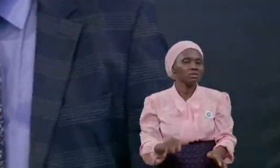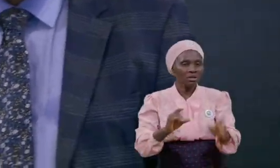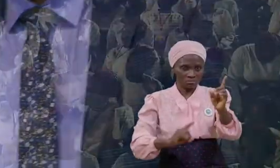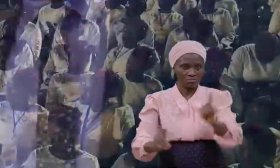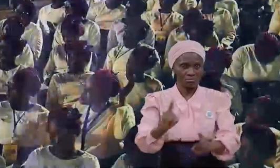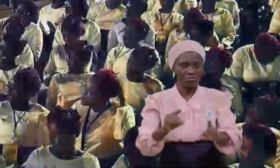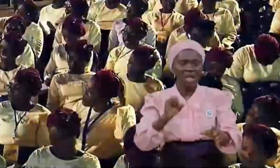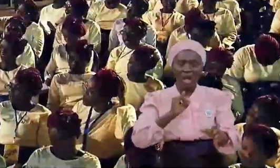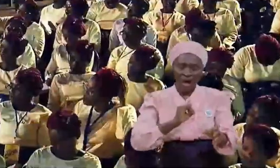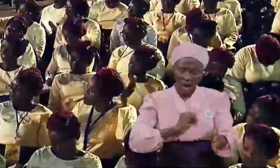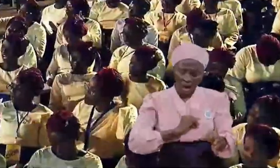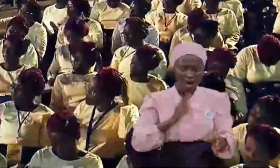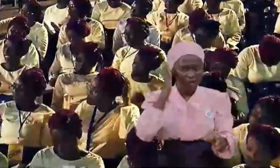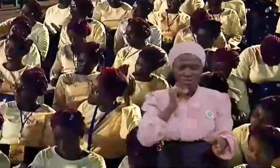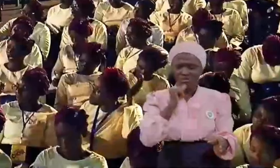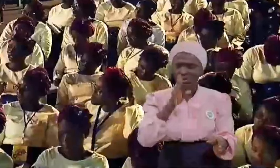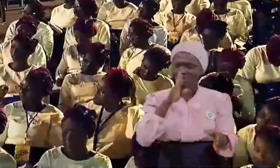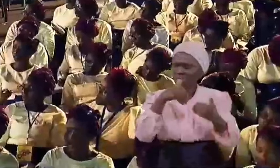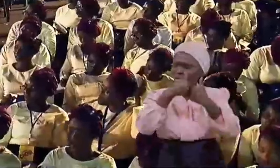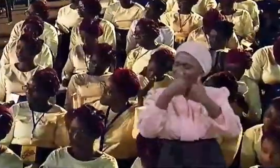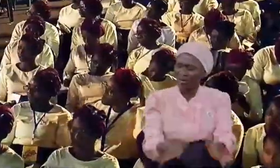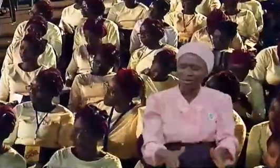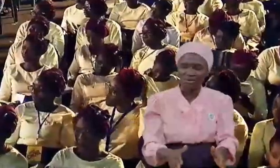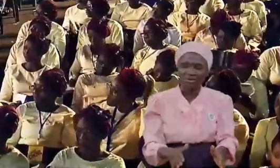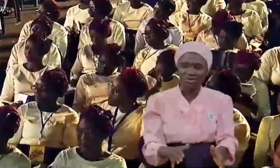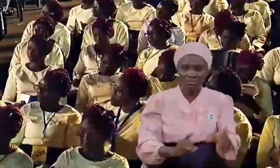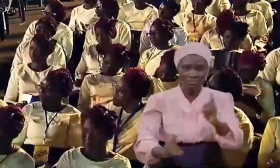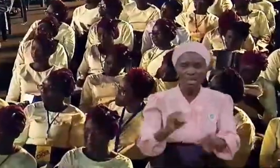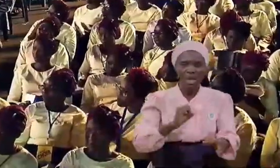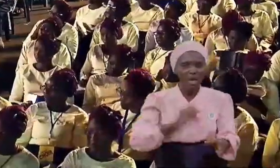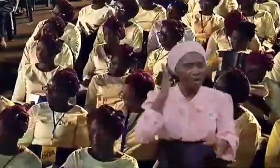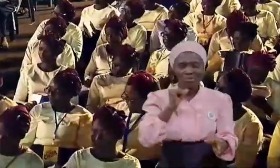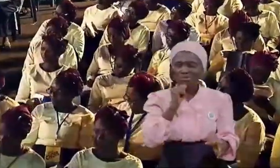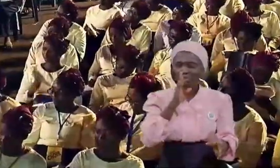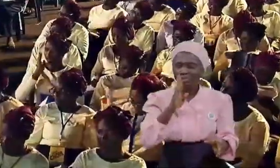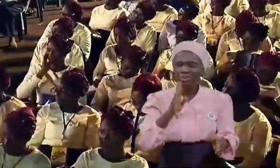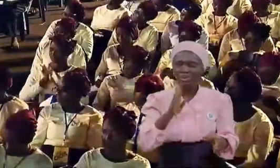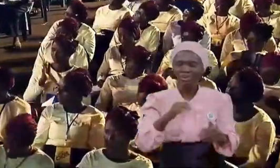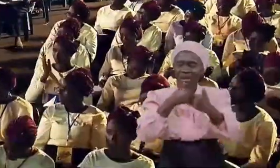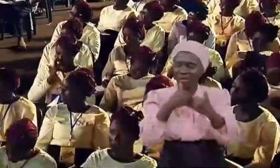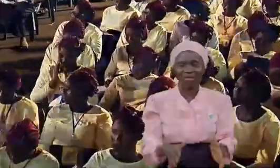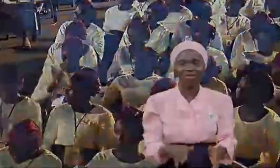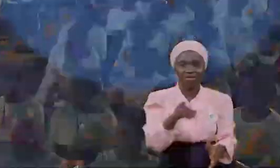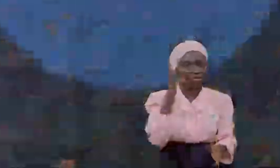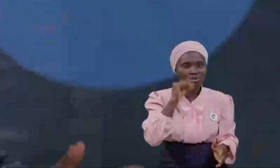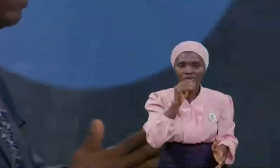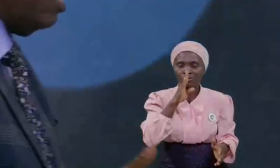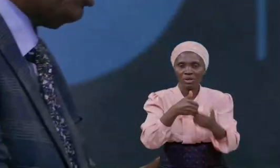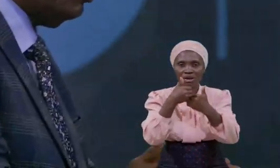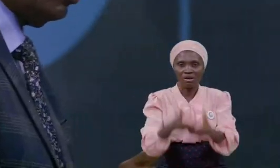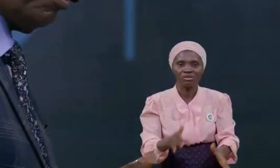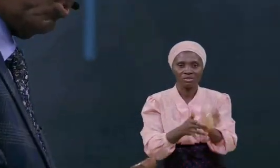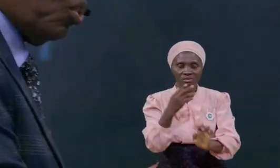Je ne serai pas perdu. Et tu ne seras pas perdu au nom de Jésus. Galates 2, verset